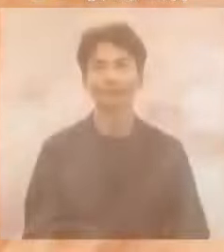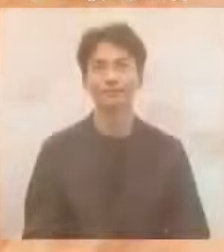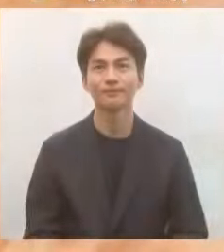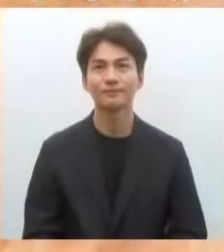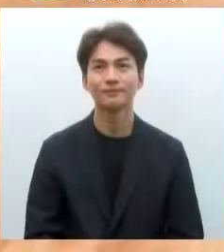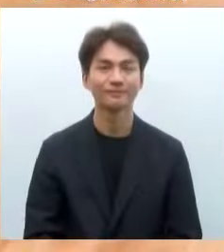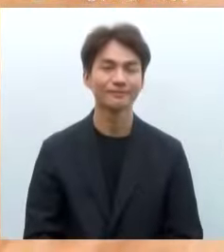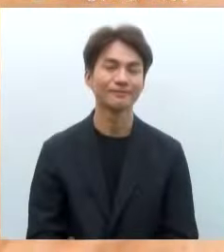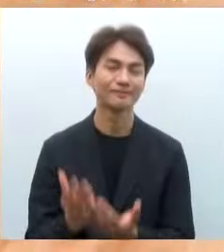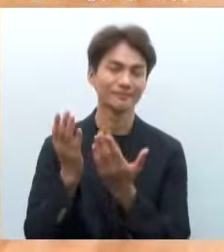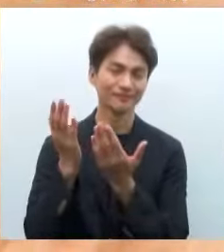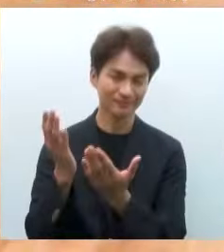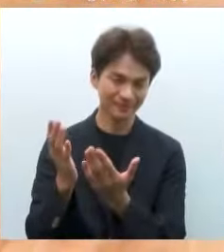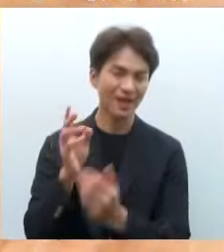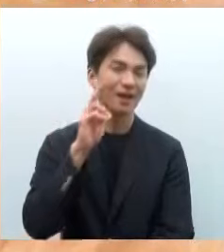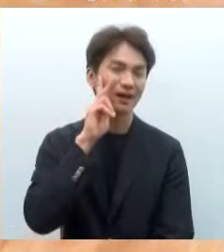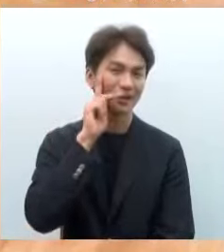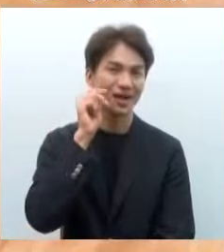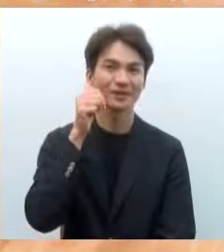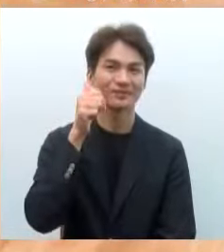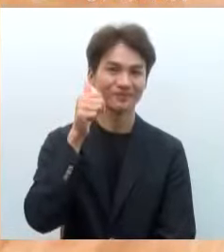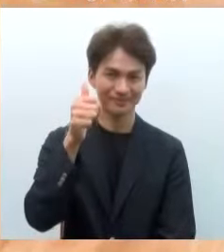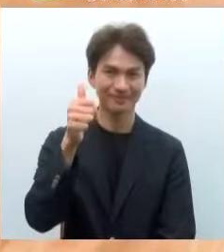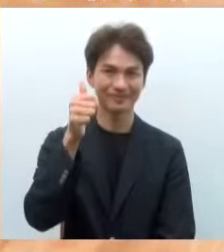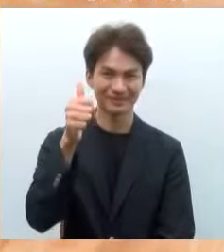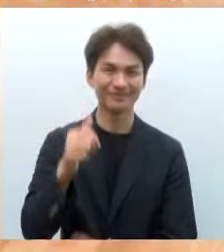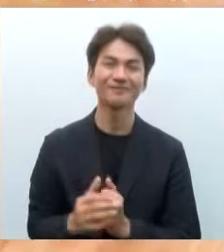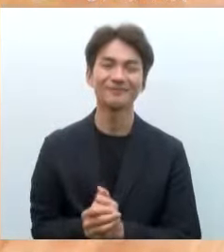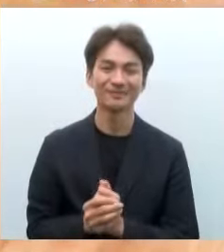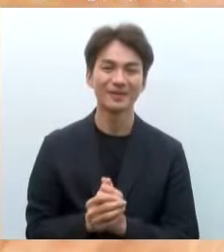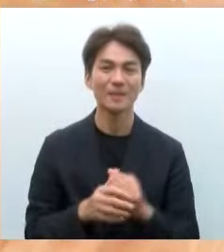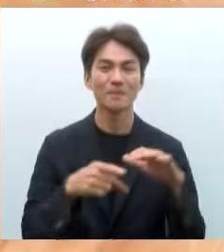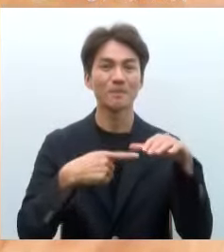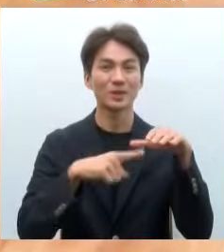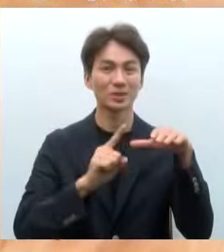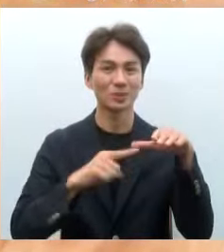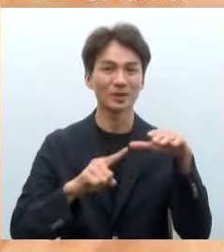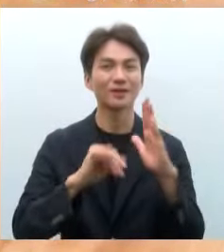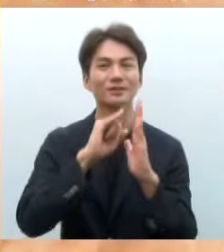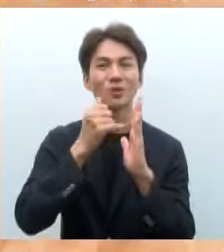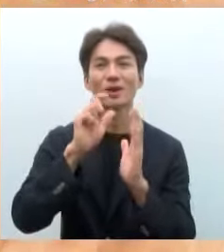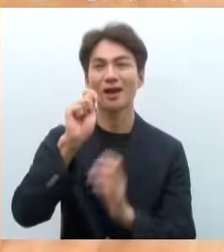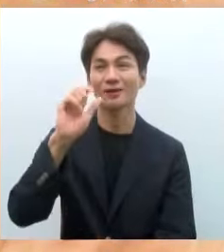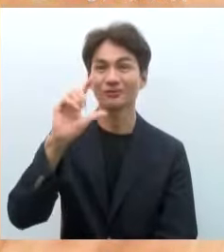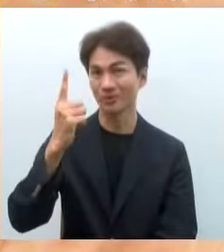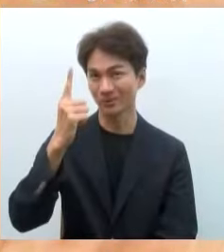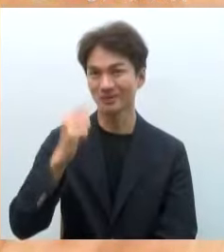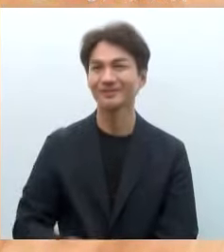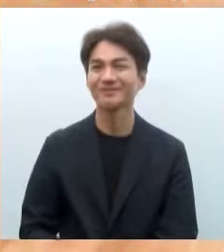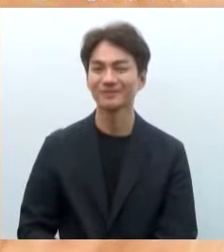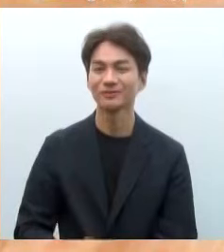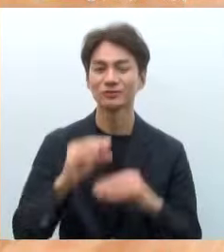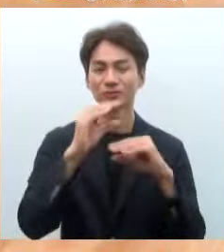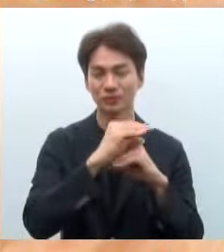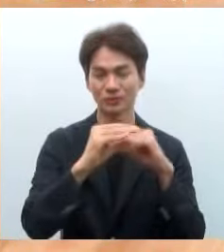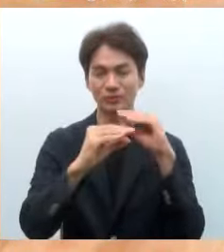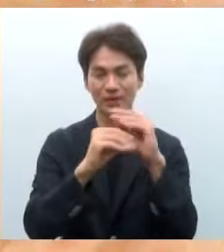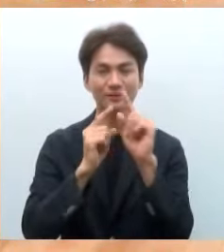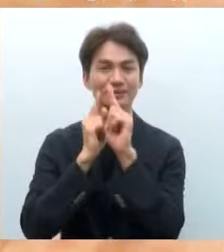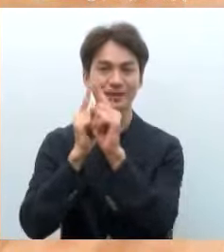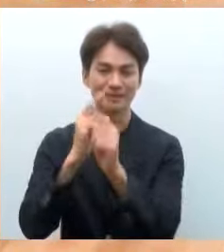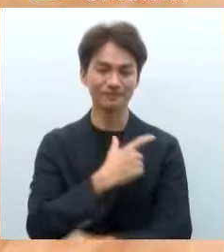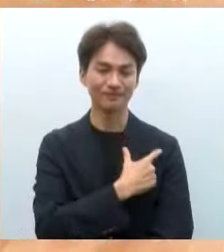และนั่นก็คือเรื่องราวดีๆนะคะจากสำนักงานเขตพื้นที่การศึกษาประถมศึกษาอ่างทองค่ะกับเรื่องราวของโครงการตามพระราชดำริ